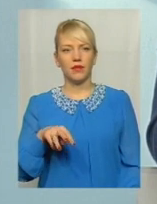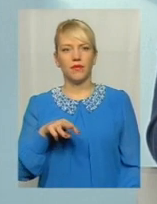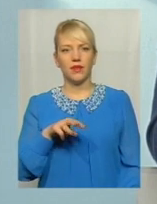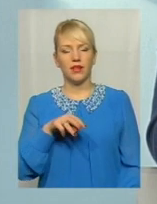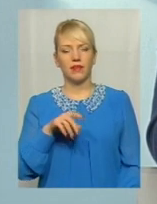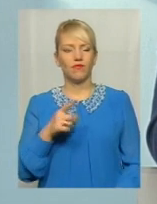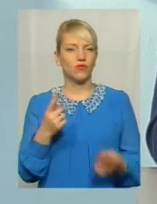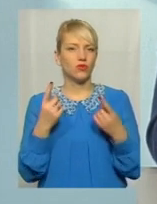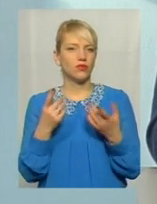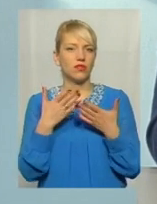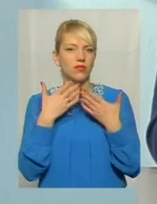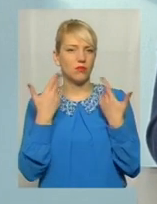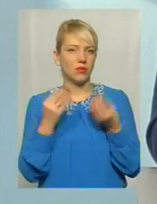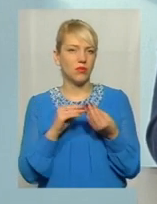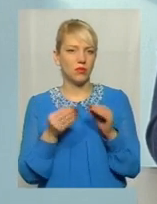немає. Чому? Тому що,